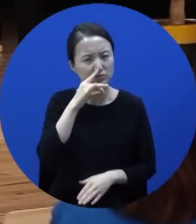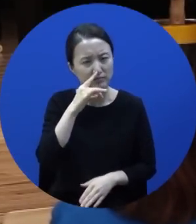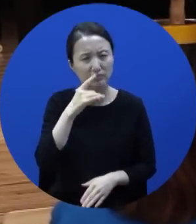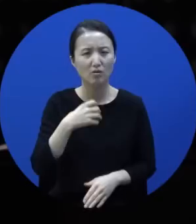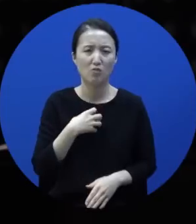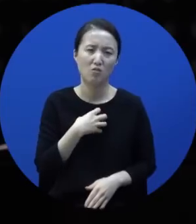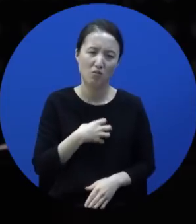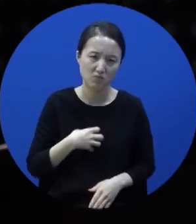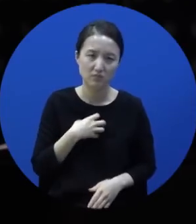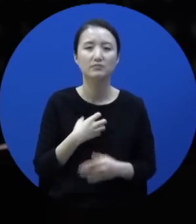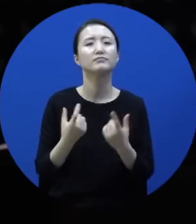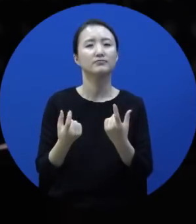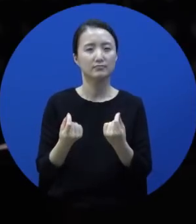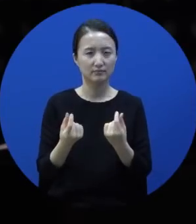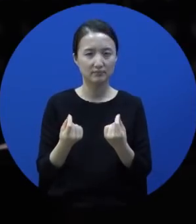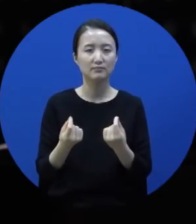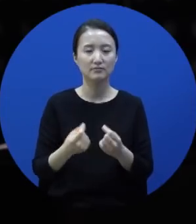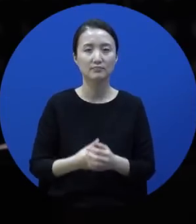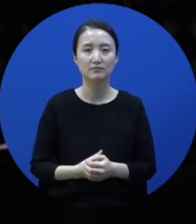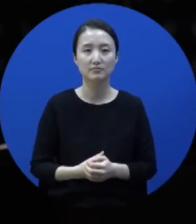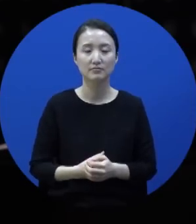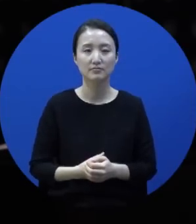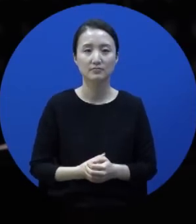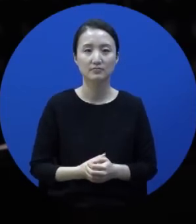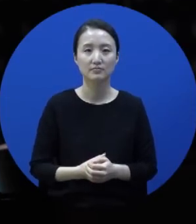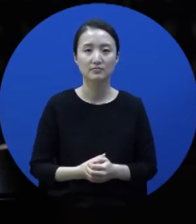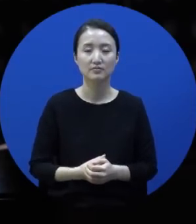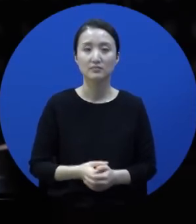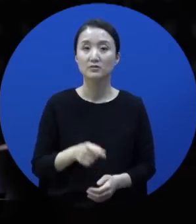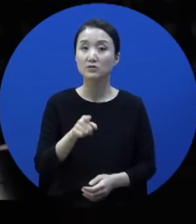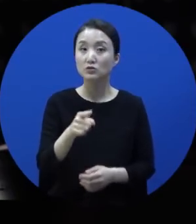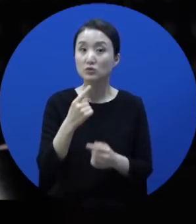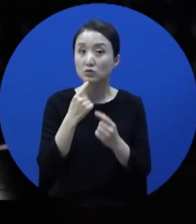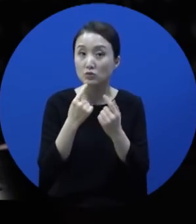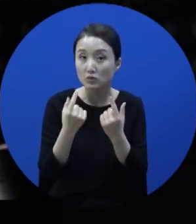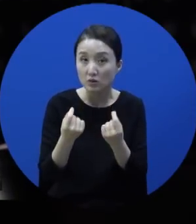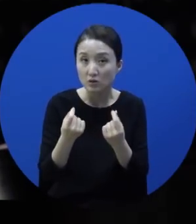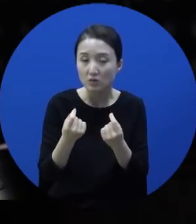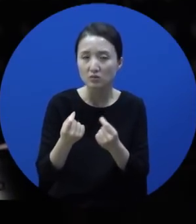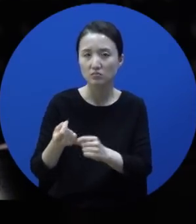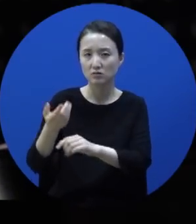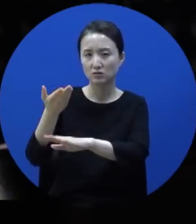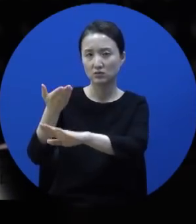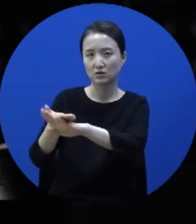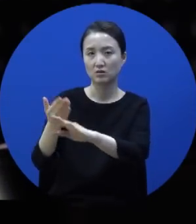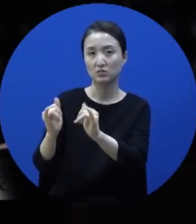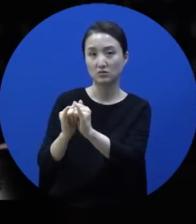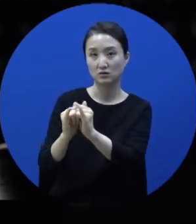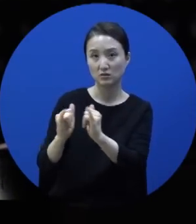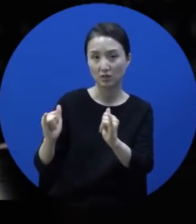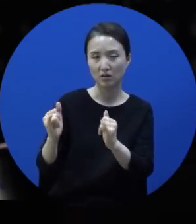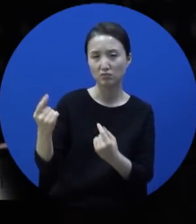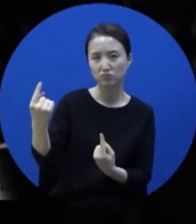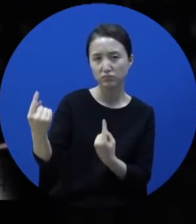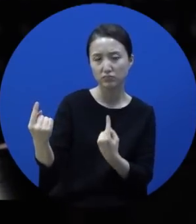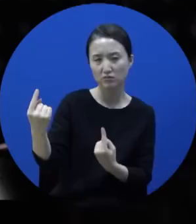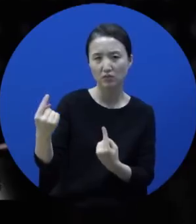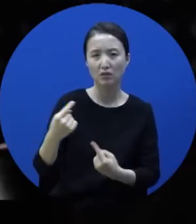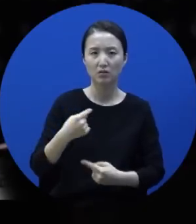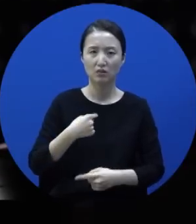보시다시피 이제는 그런 특성, 남과 다른 그런 특성들이 직업을 만드는 시대가 됐습니다.